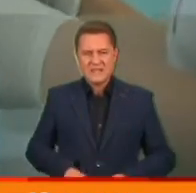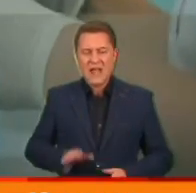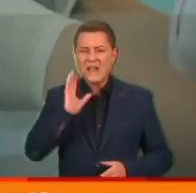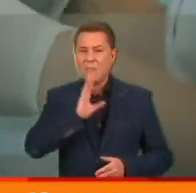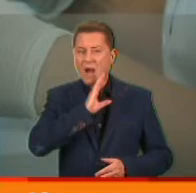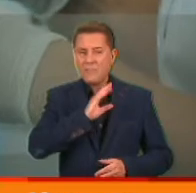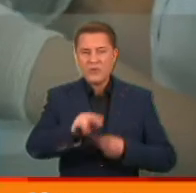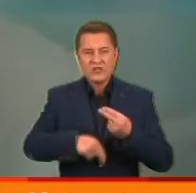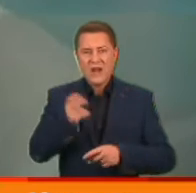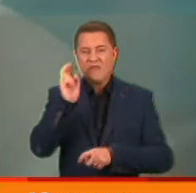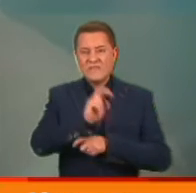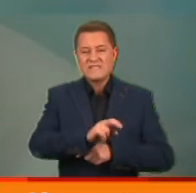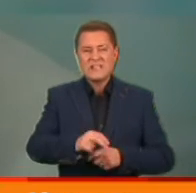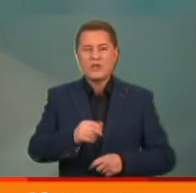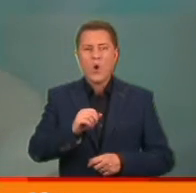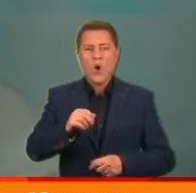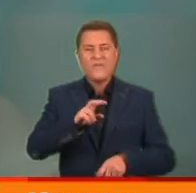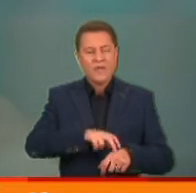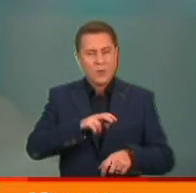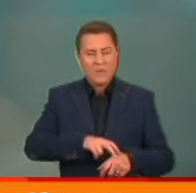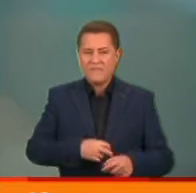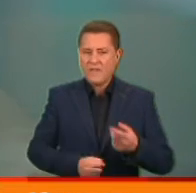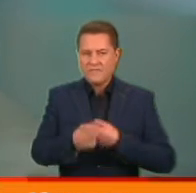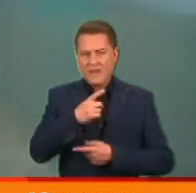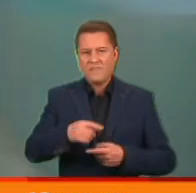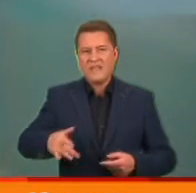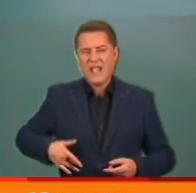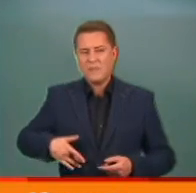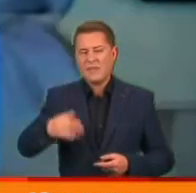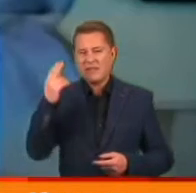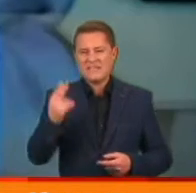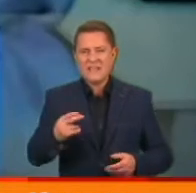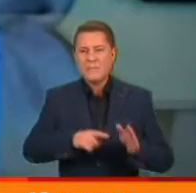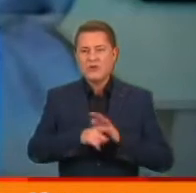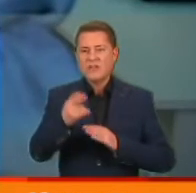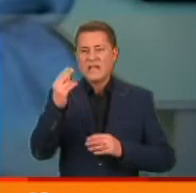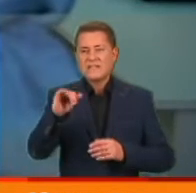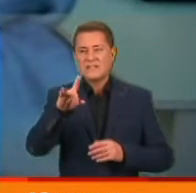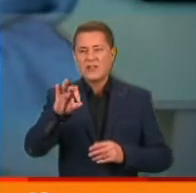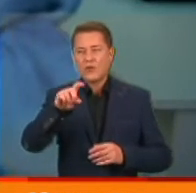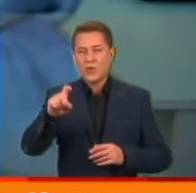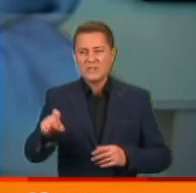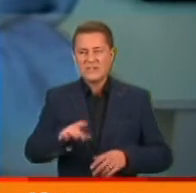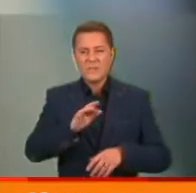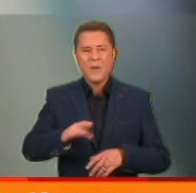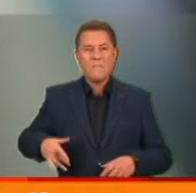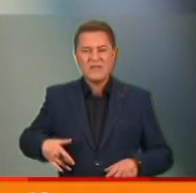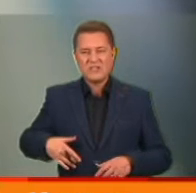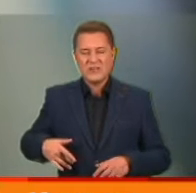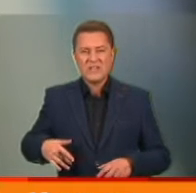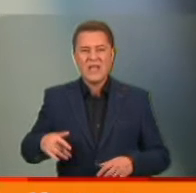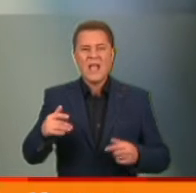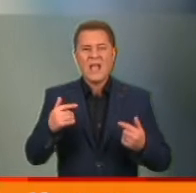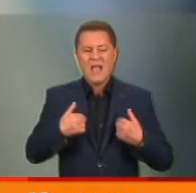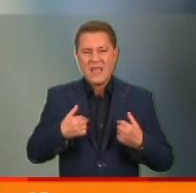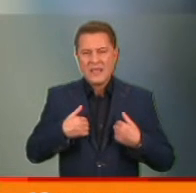черговий її візит до терапевта виявив смертельну недугу. Я почався цироз печінки, тому ситуація мене критична. Я